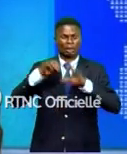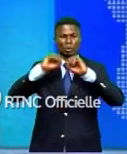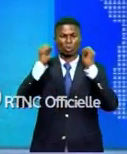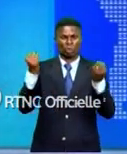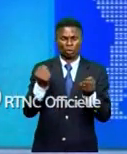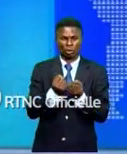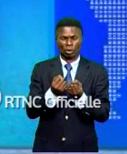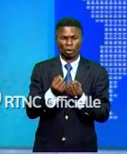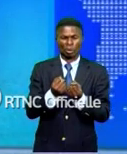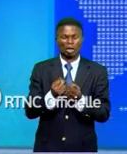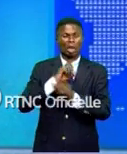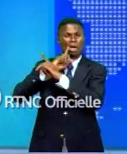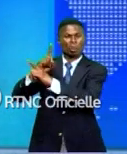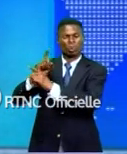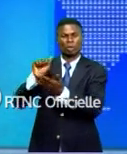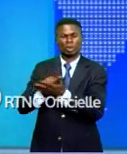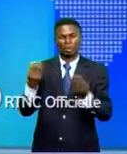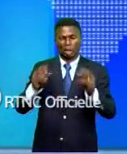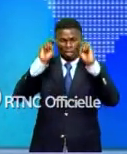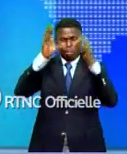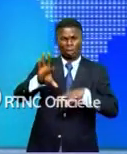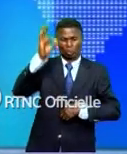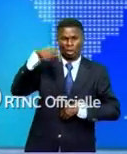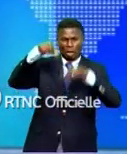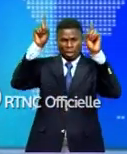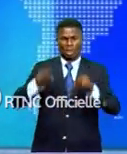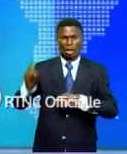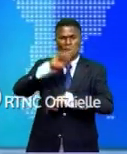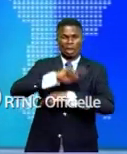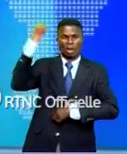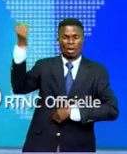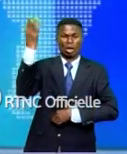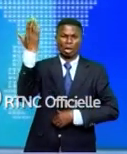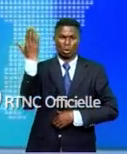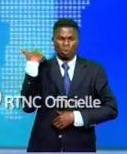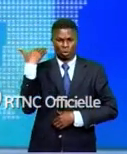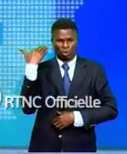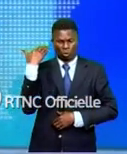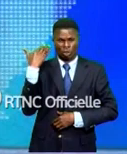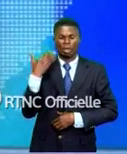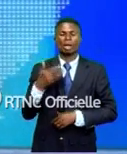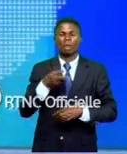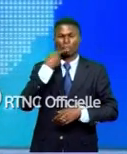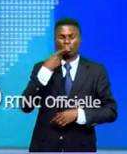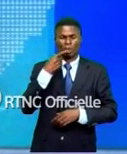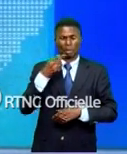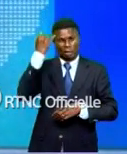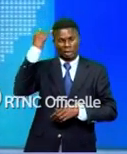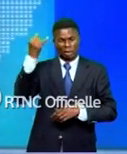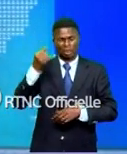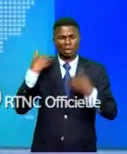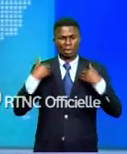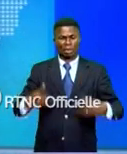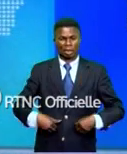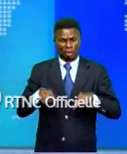et comment la protéger, c'est le thème retenu cette année de la Journée internationale de l'eau, qui rime d'ailleurs avec les contextes